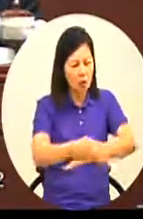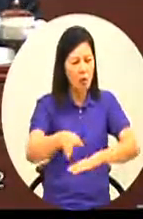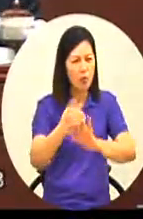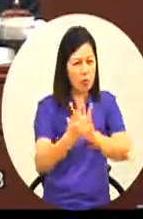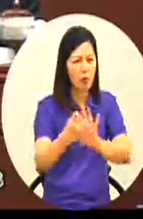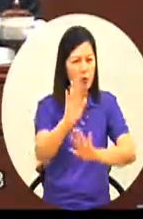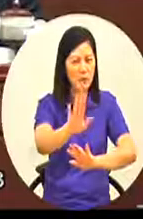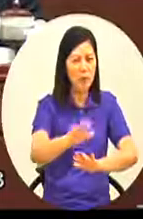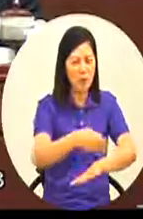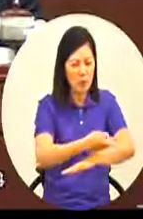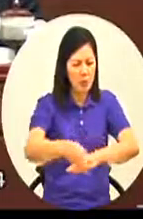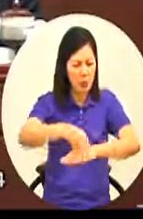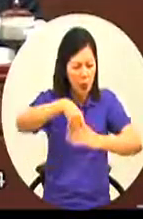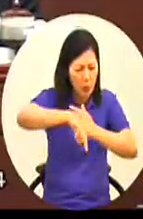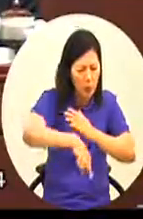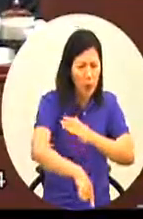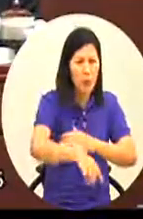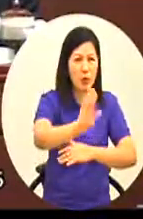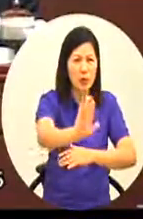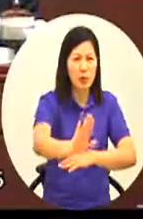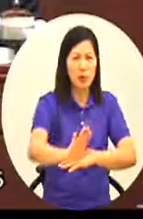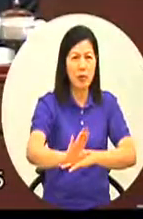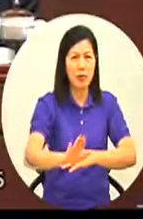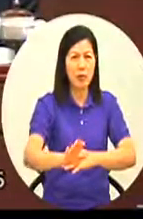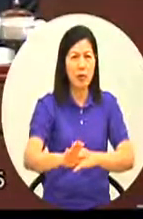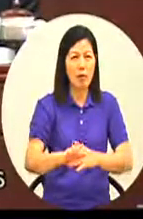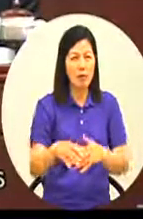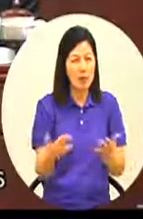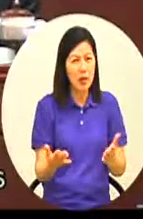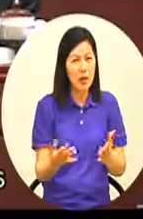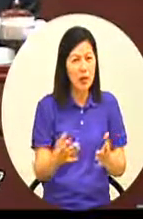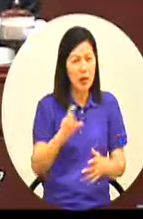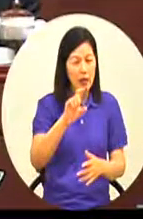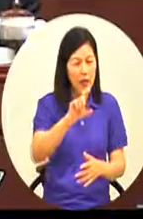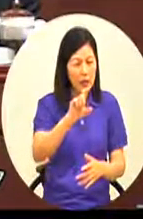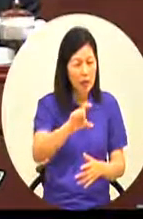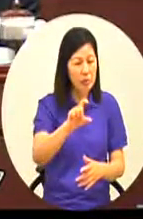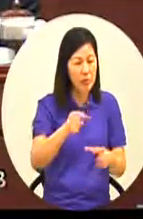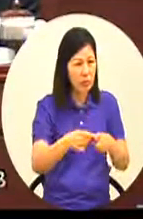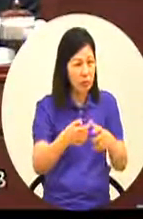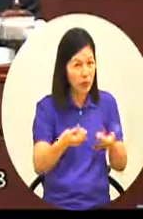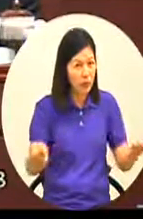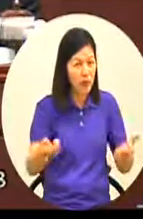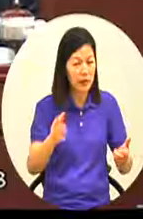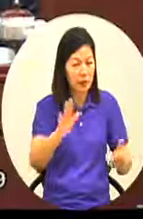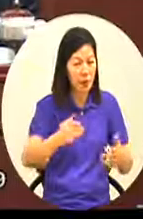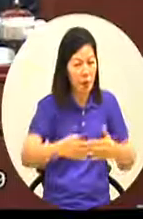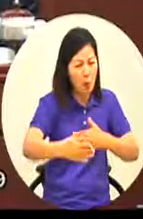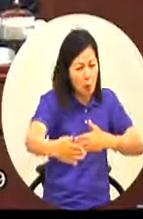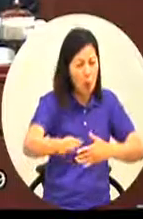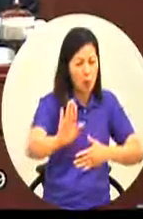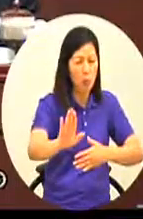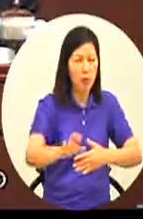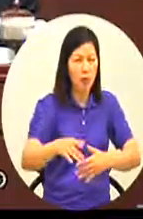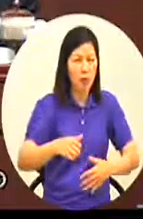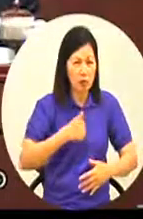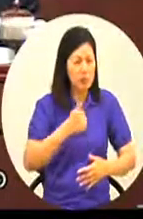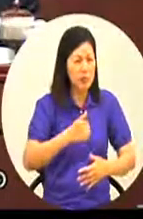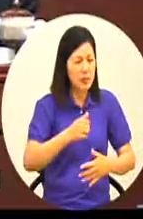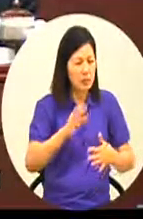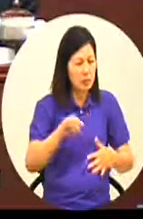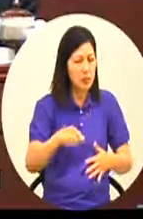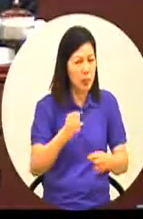沟，还最高足深的，还其实将近要60公分深的这个水沟啊，而且宽。其实我们都有一直在做